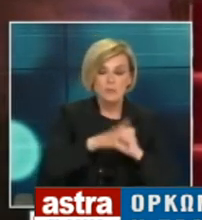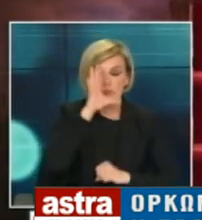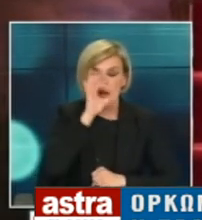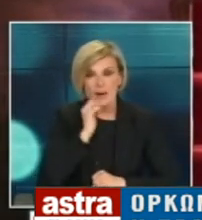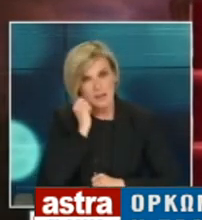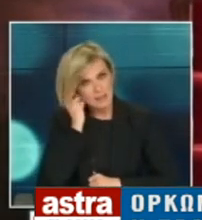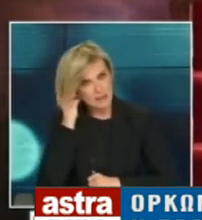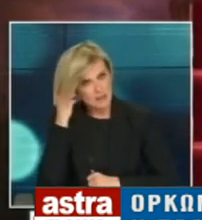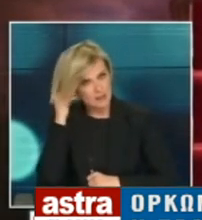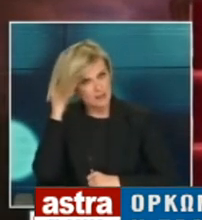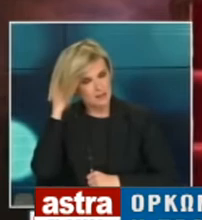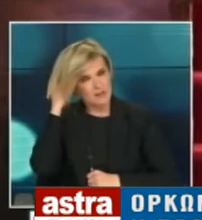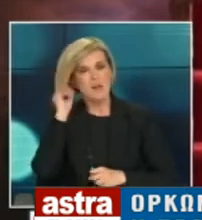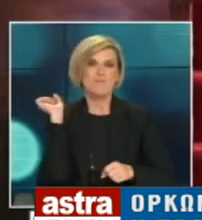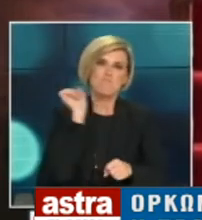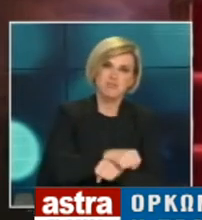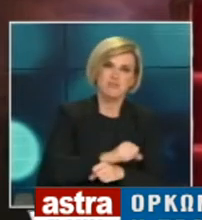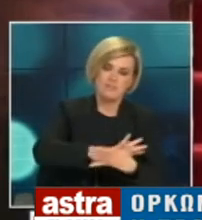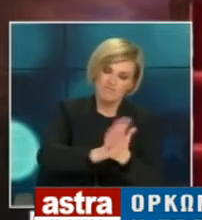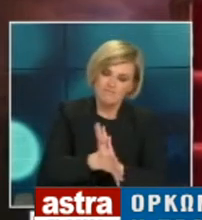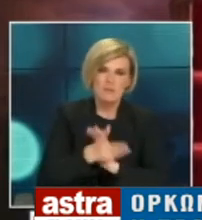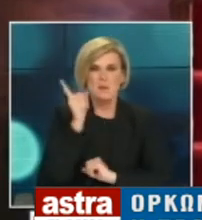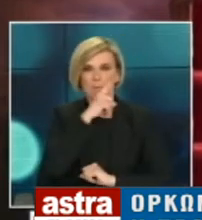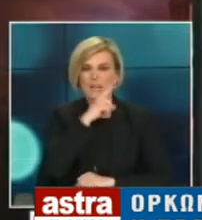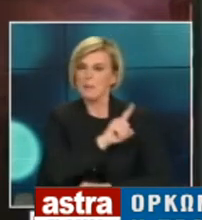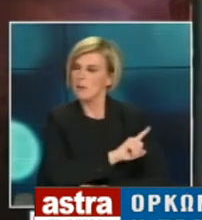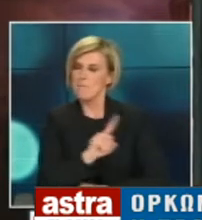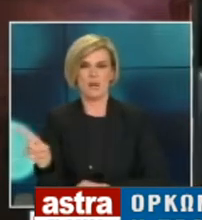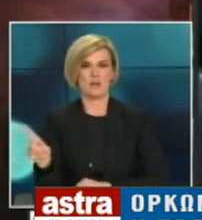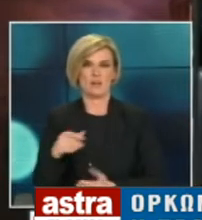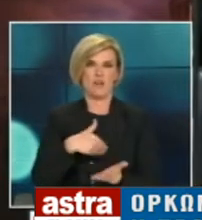και να κατακεραυνώσουμε τα ψέματα.